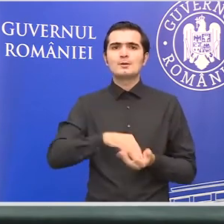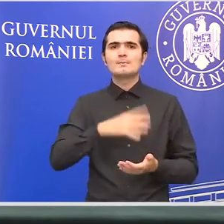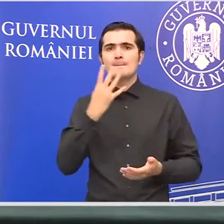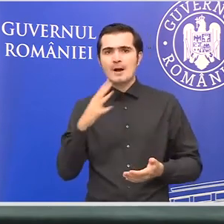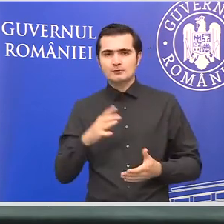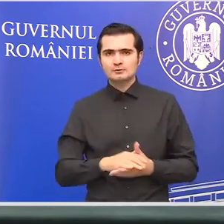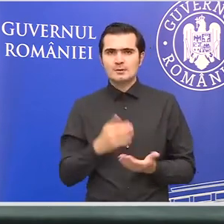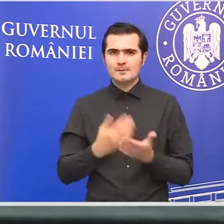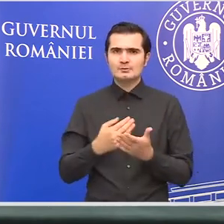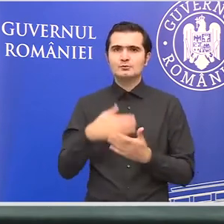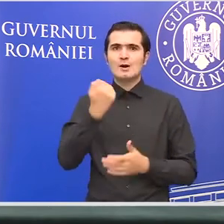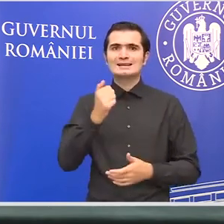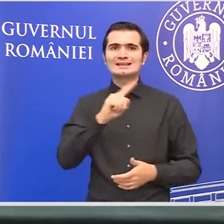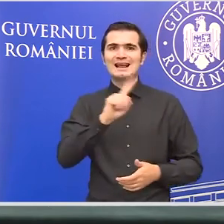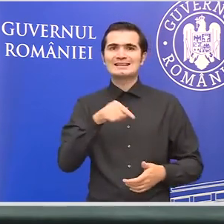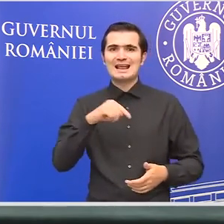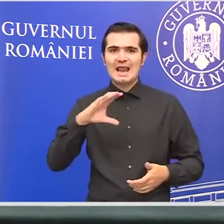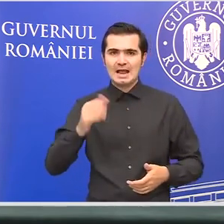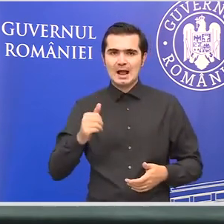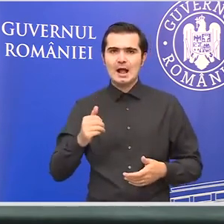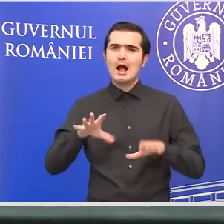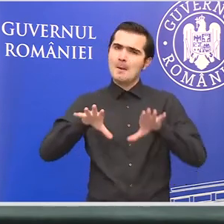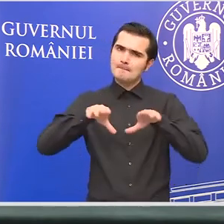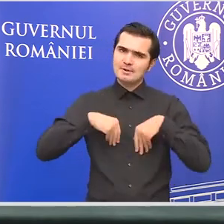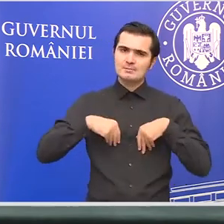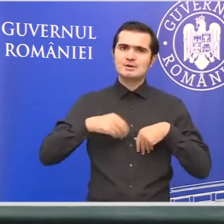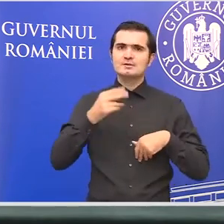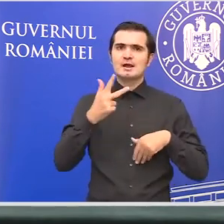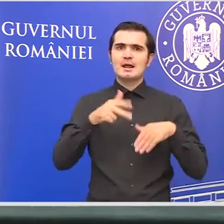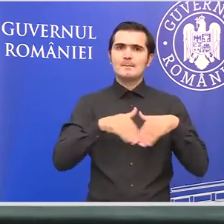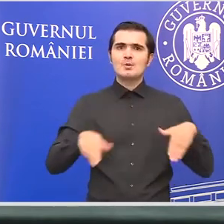1.928.400, pentru AstraZeneca am recepționat